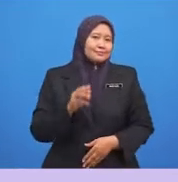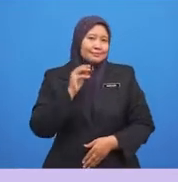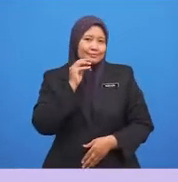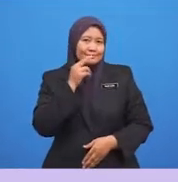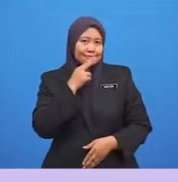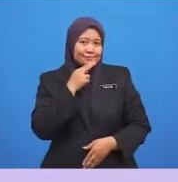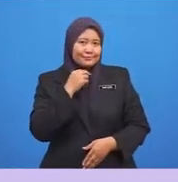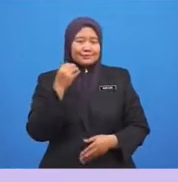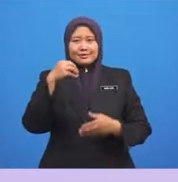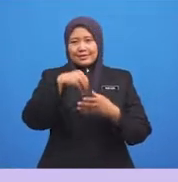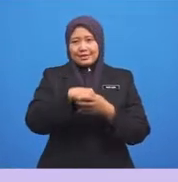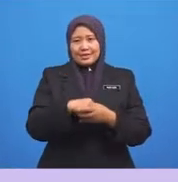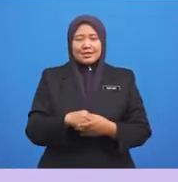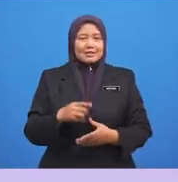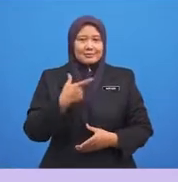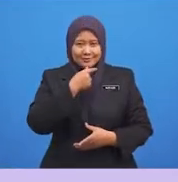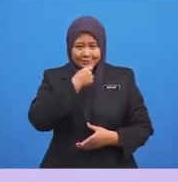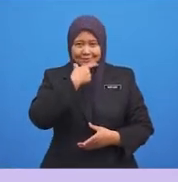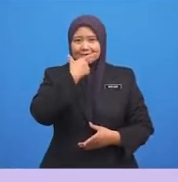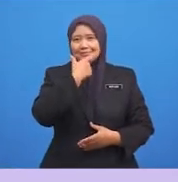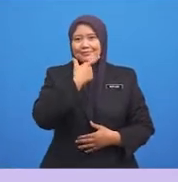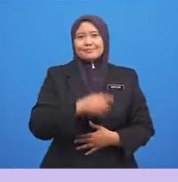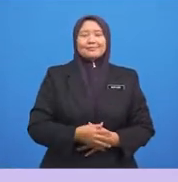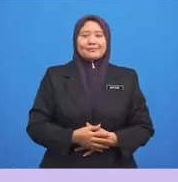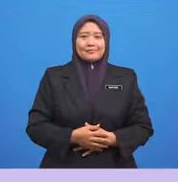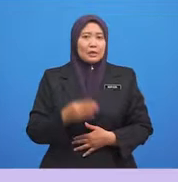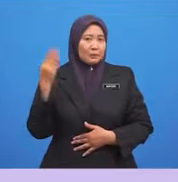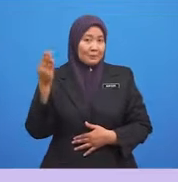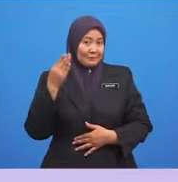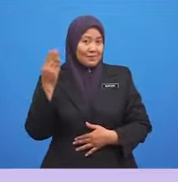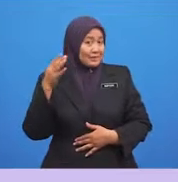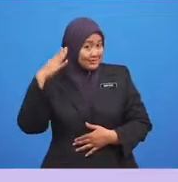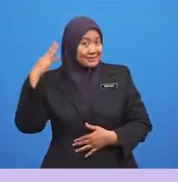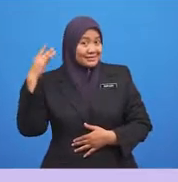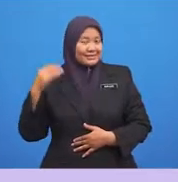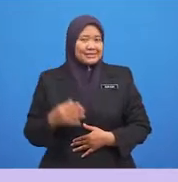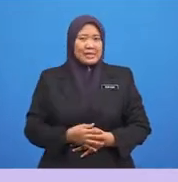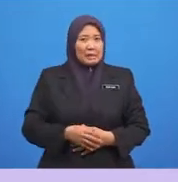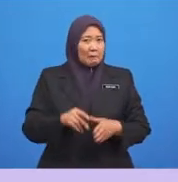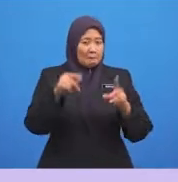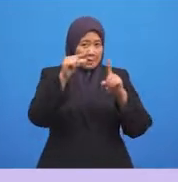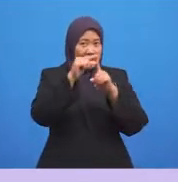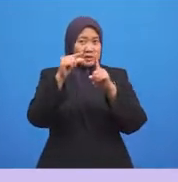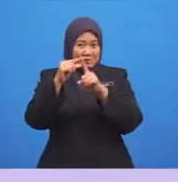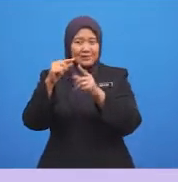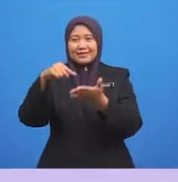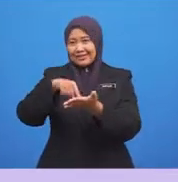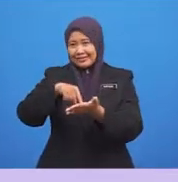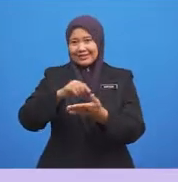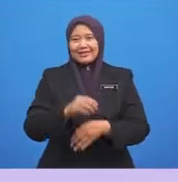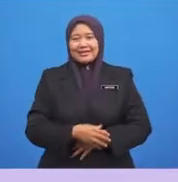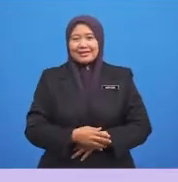dalam senyuman. Kita dah biasa dengar ya perkataan-perkataan seperti ini.